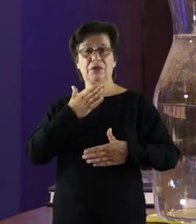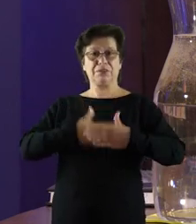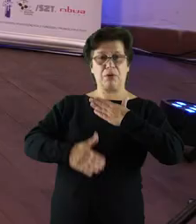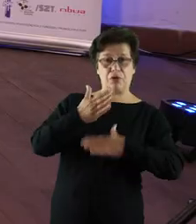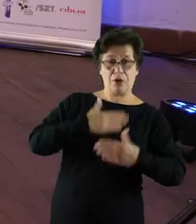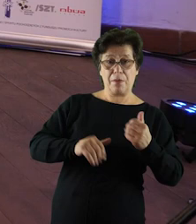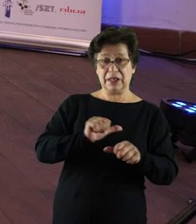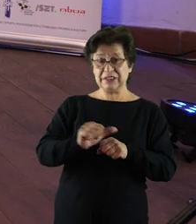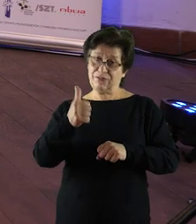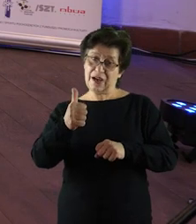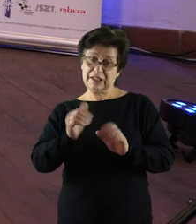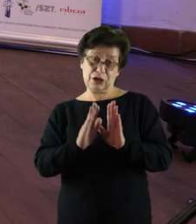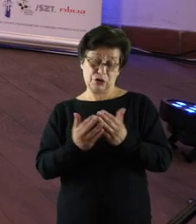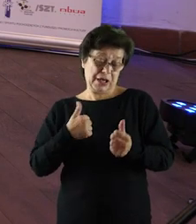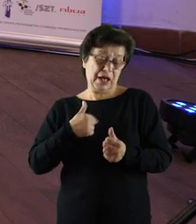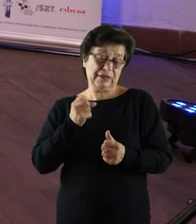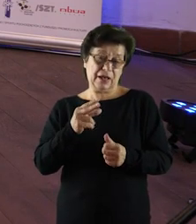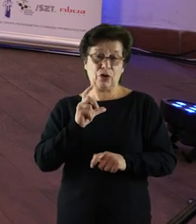absolutnie doskonała. Ja tak robię.